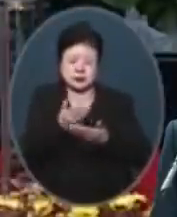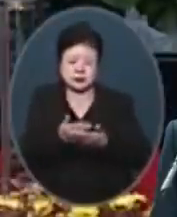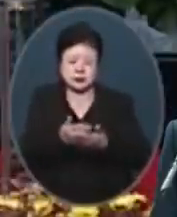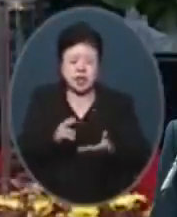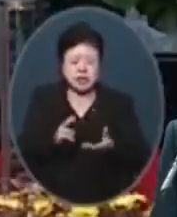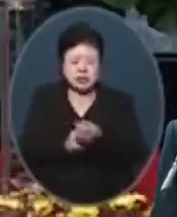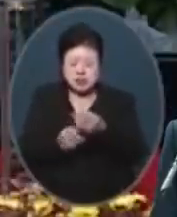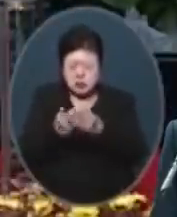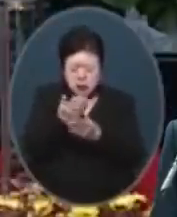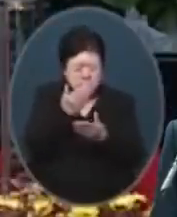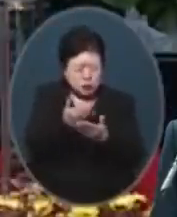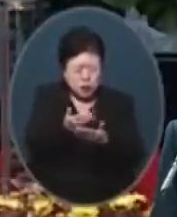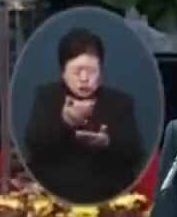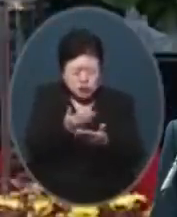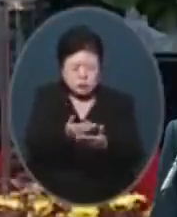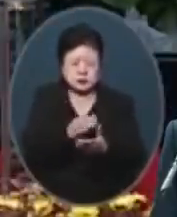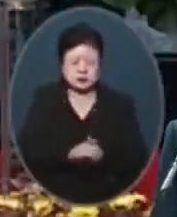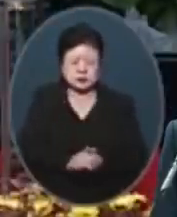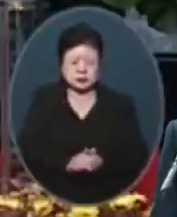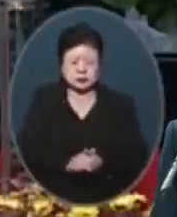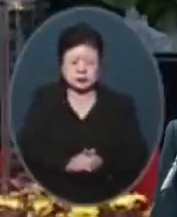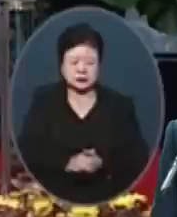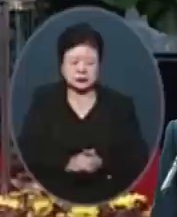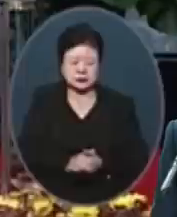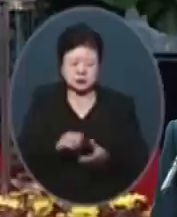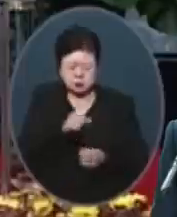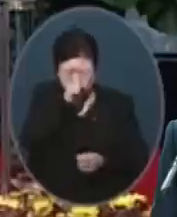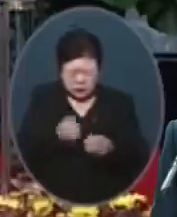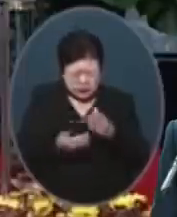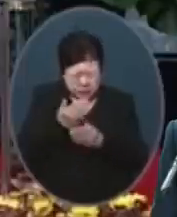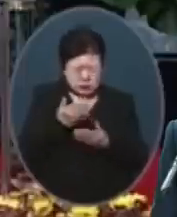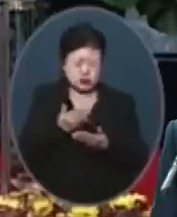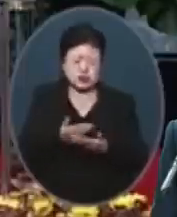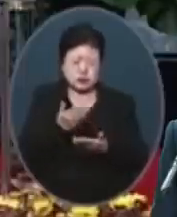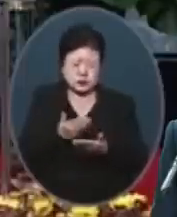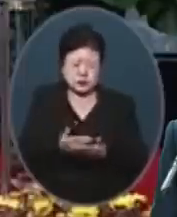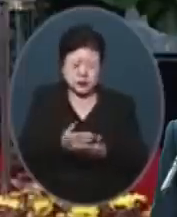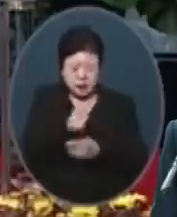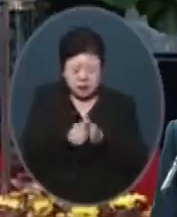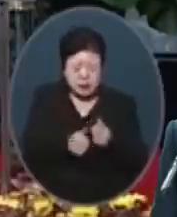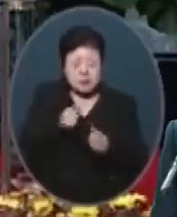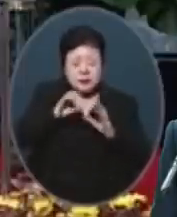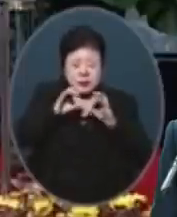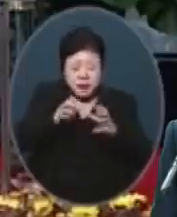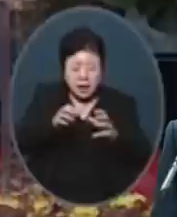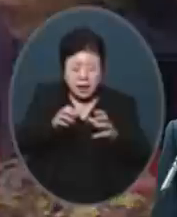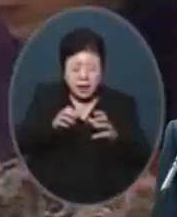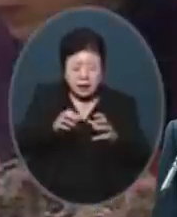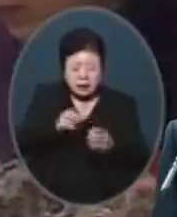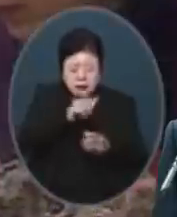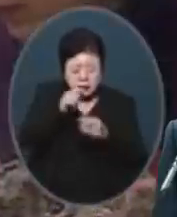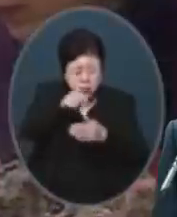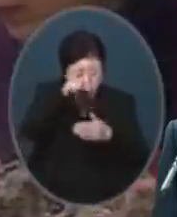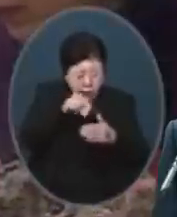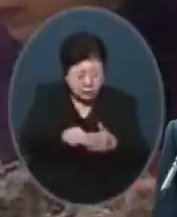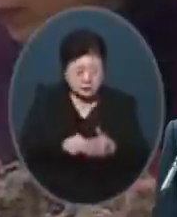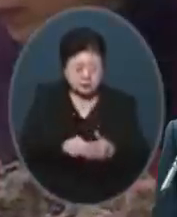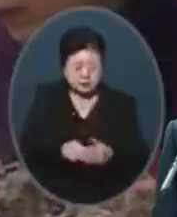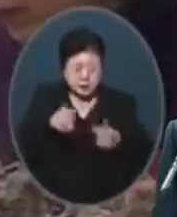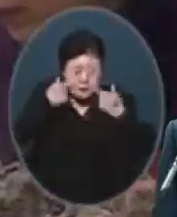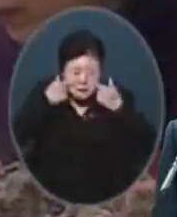기적이 일어나게 도와주시옵소서. 좋은 일이 일어나게 도와주시옵소서. 하나님 나라가 우리의 생활 속에